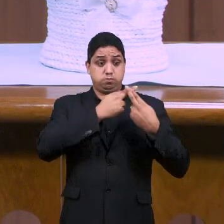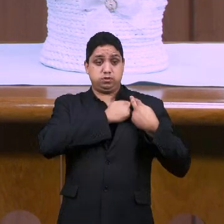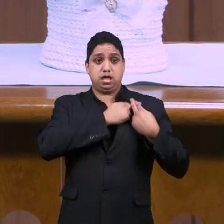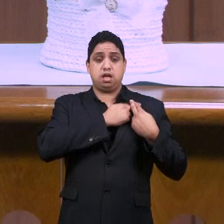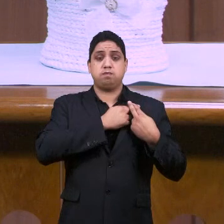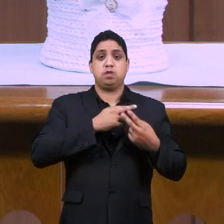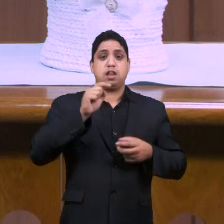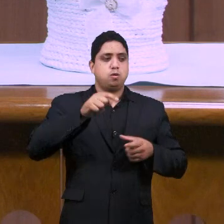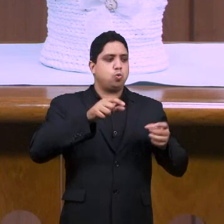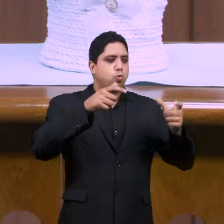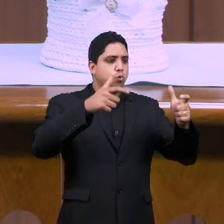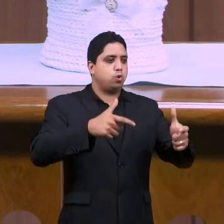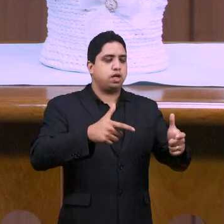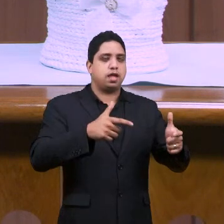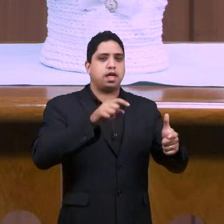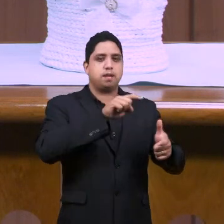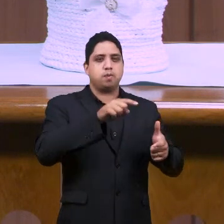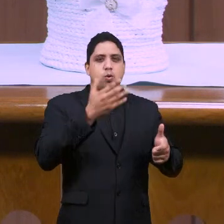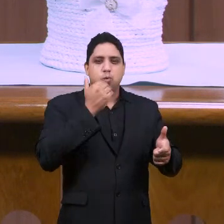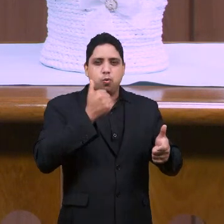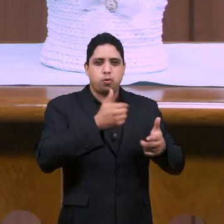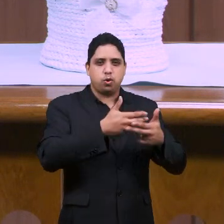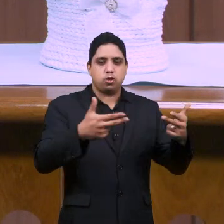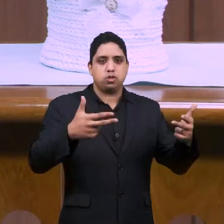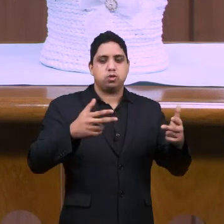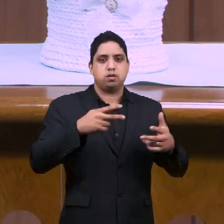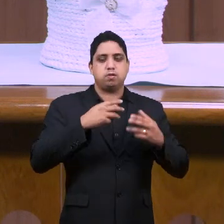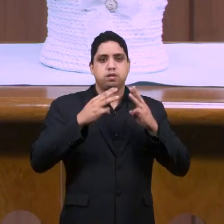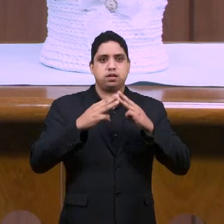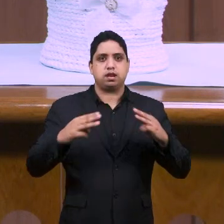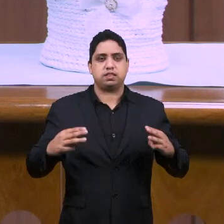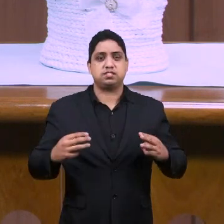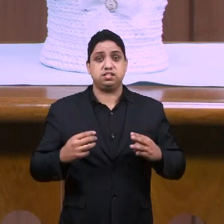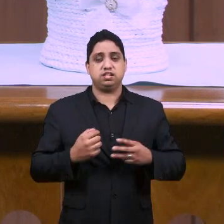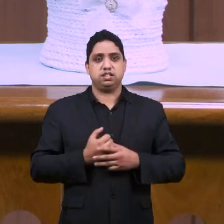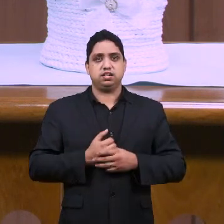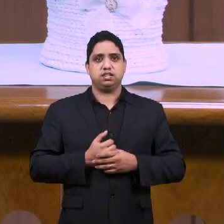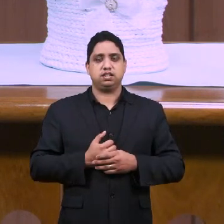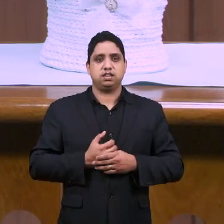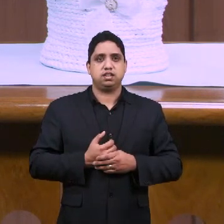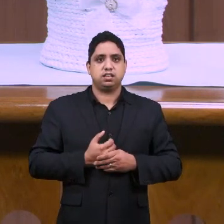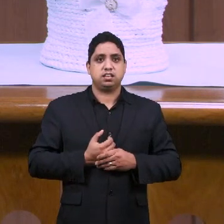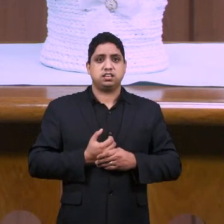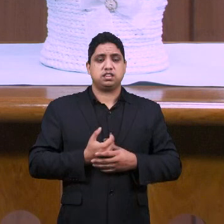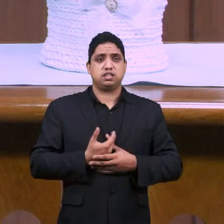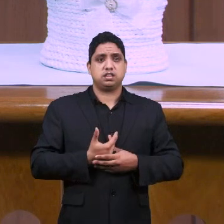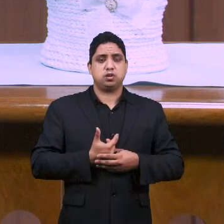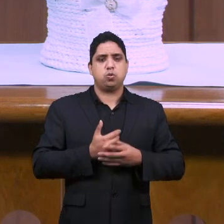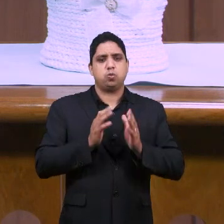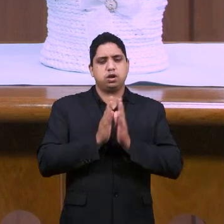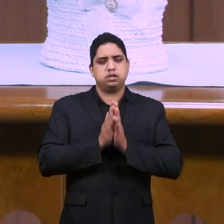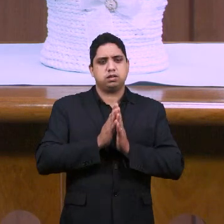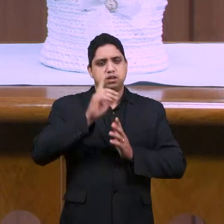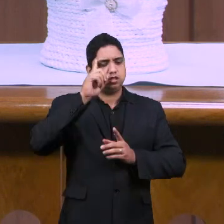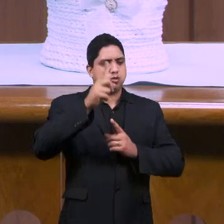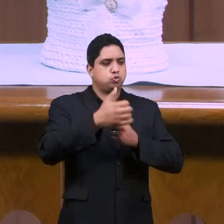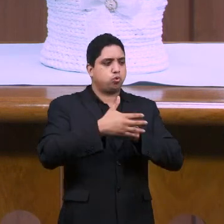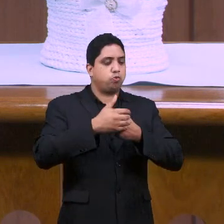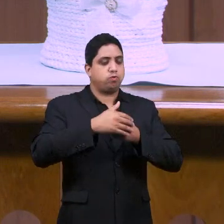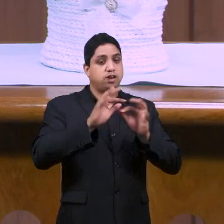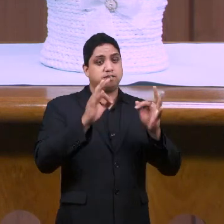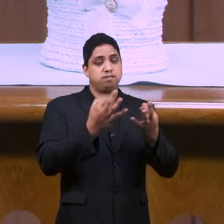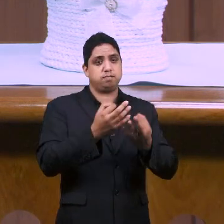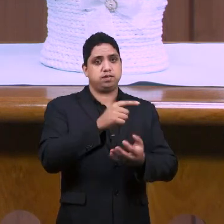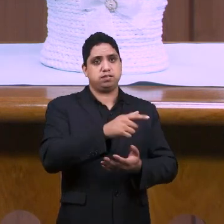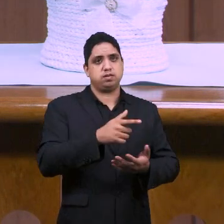travaillé pendant plusieurs années au Manaïm. Donc, des salutations à l'Église et à la